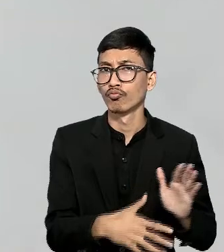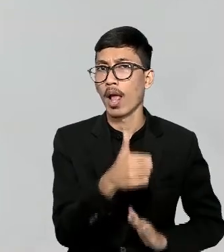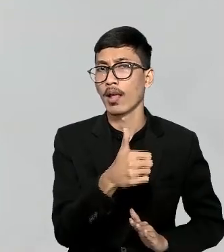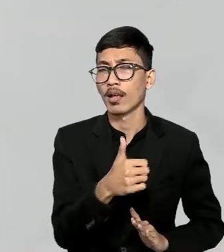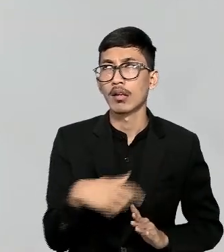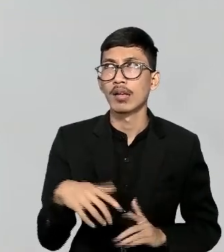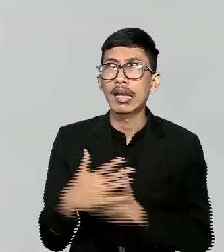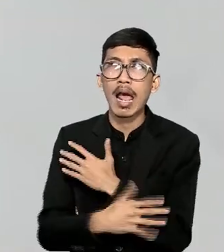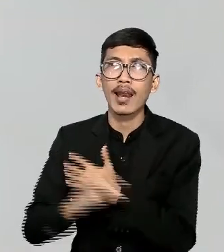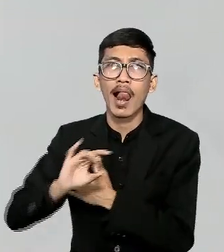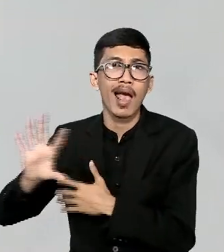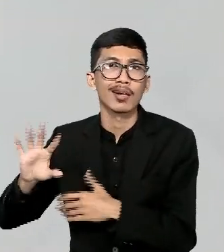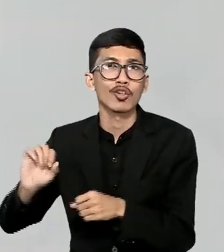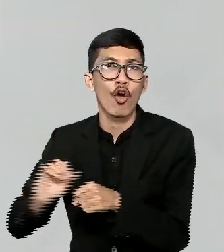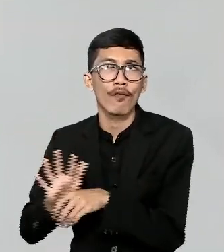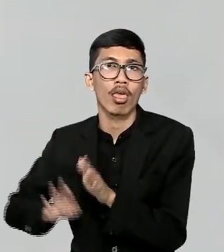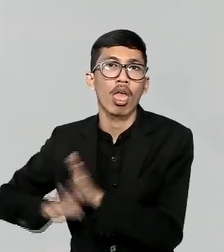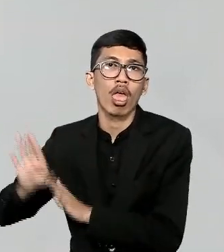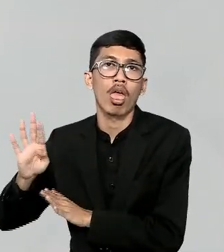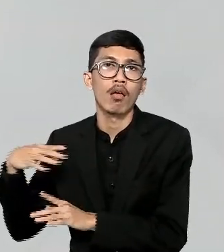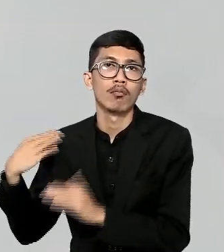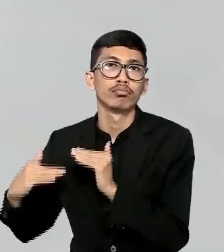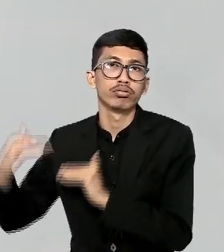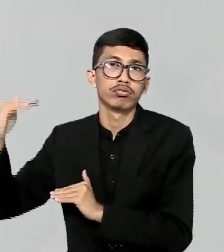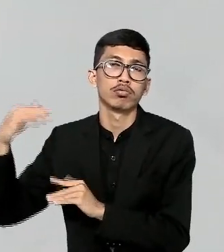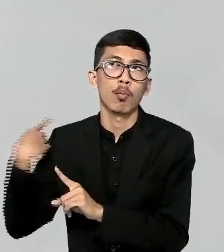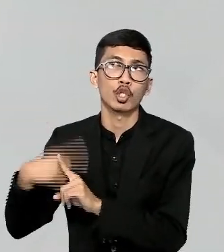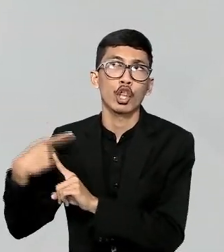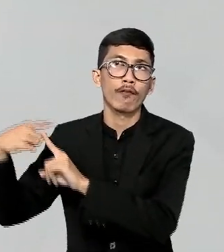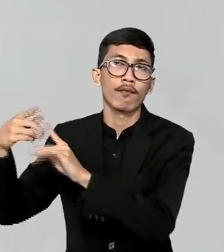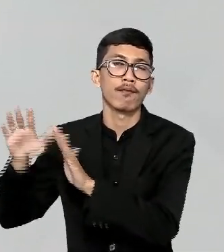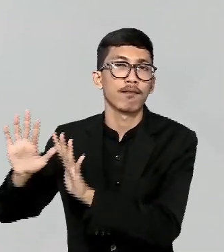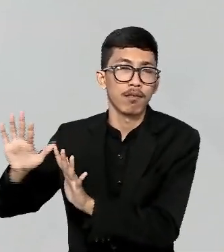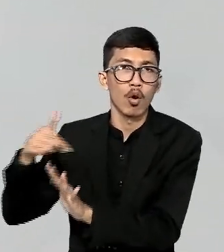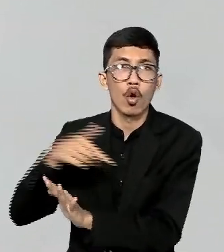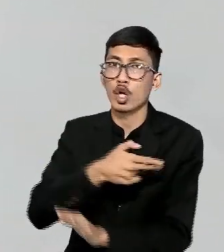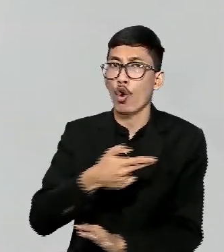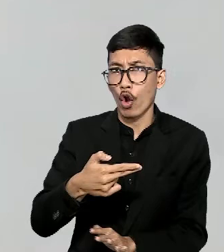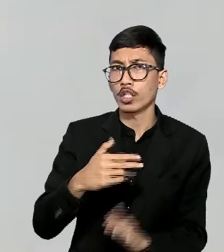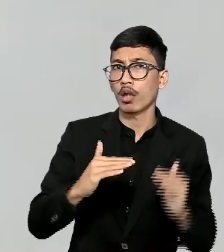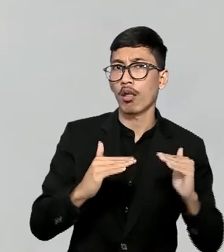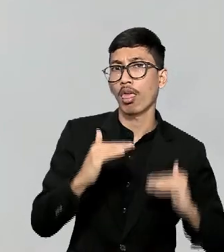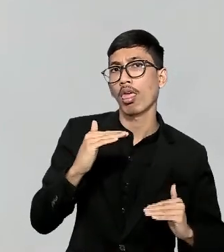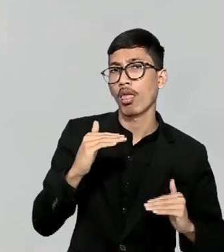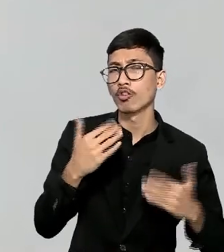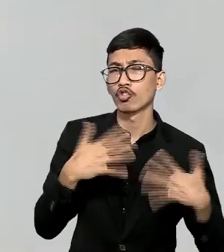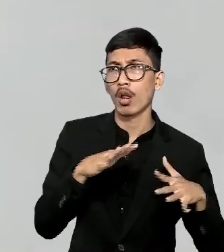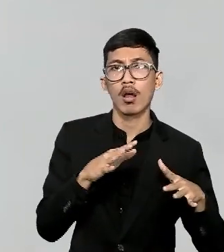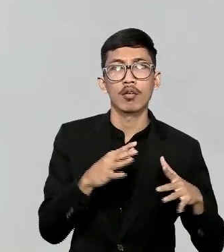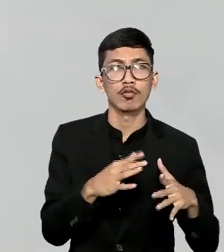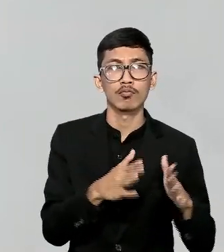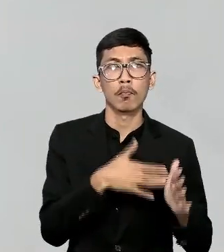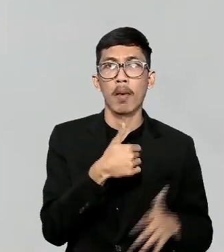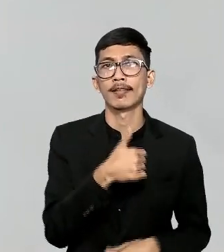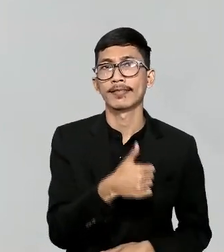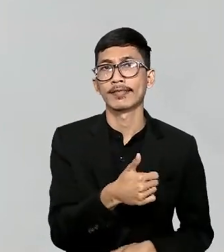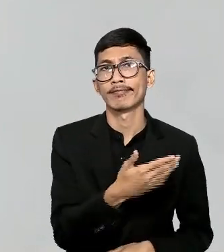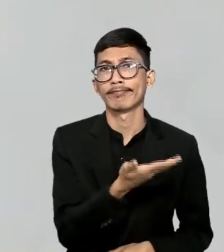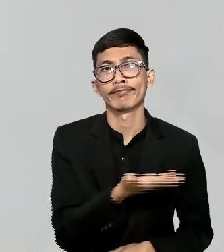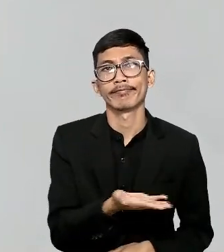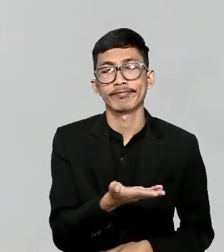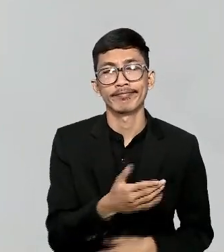terjadi penularan yang begitu hebat Saat ini apalagi dengan kepatuhan pada vaksinasi yang belum tentu mungkin sebaik masyarakat kita